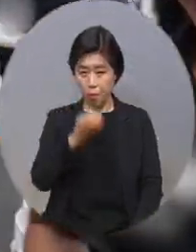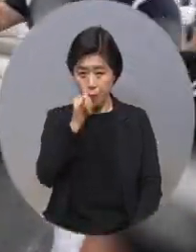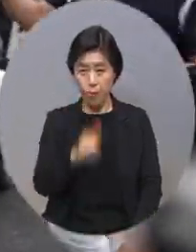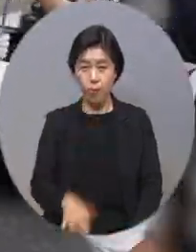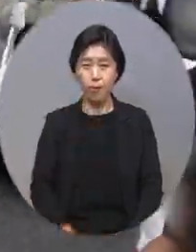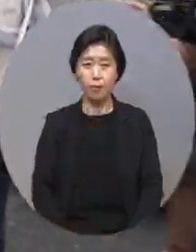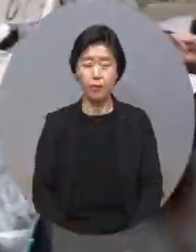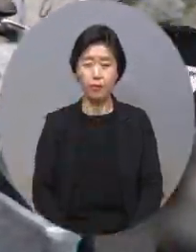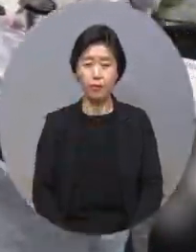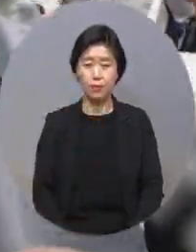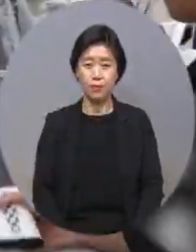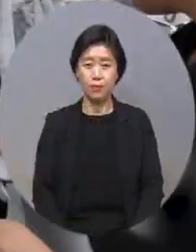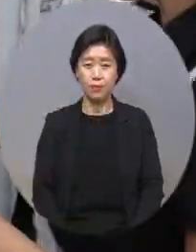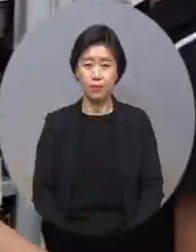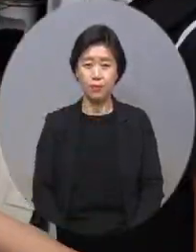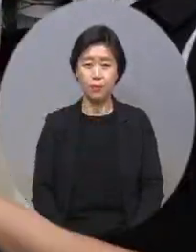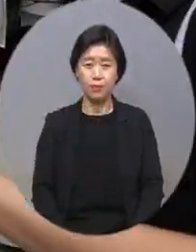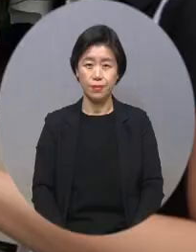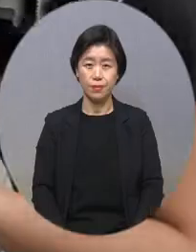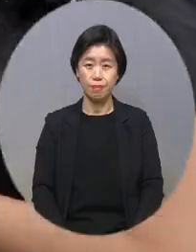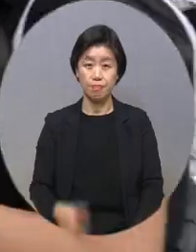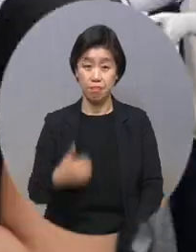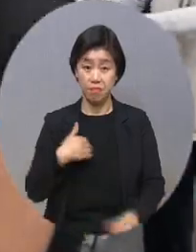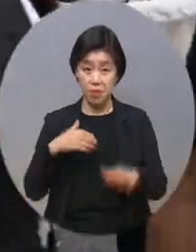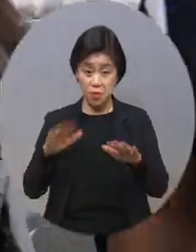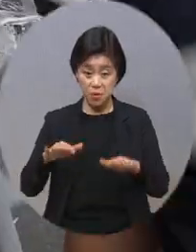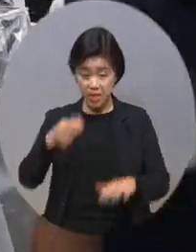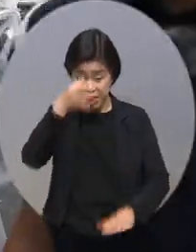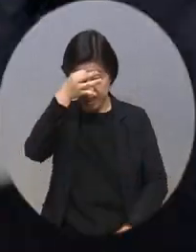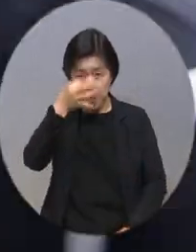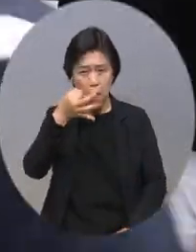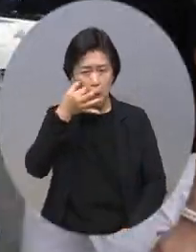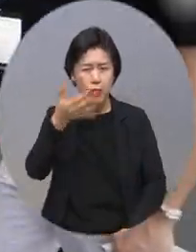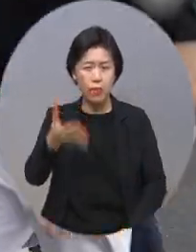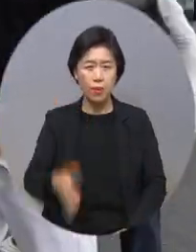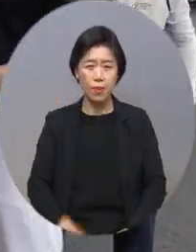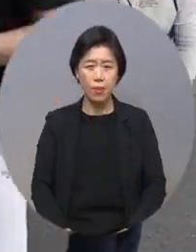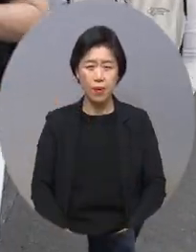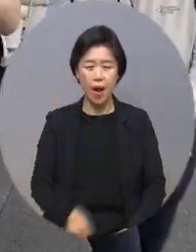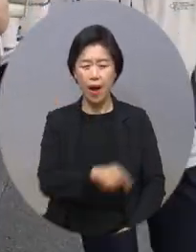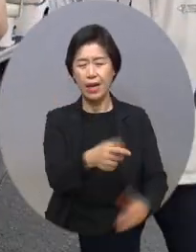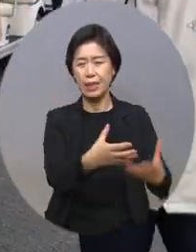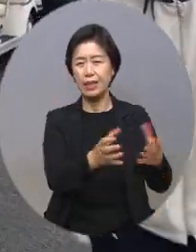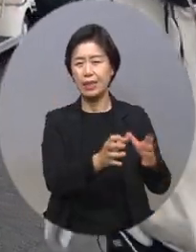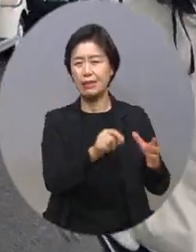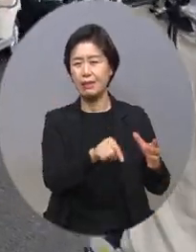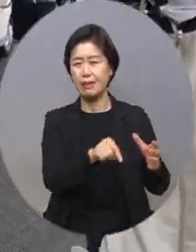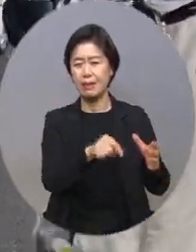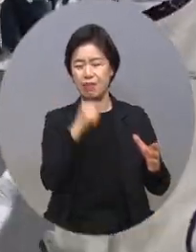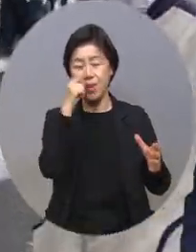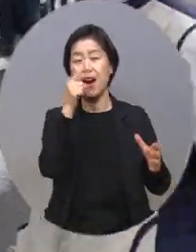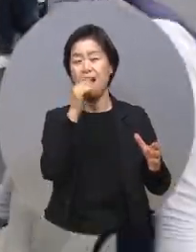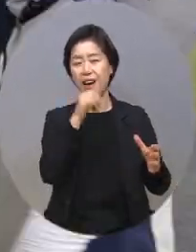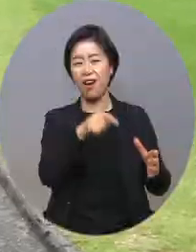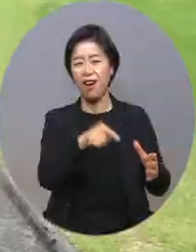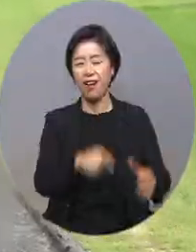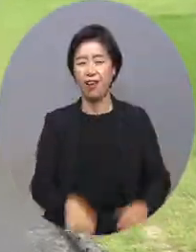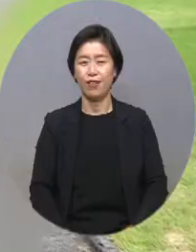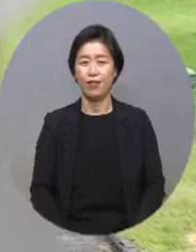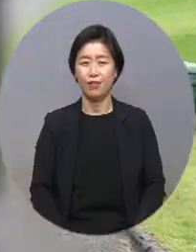태어나의 쓴맛을 보여줄게. 안 좋았죠? 샤워 타올. 네, 저는. 지금 이 팀이 그러면... 너무 기고만장했네. 화이팅.